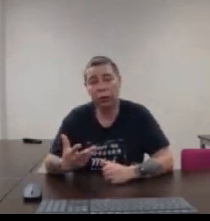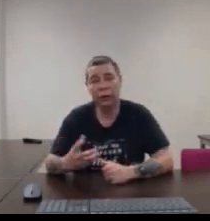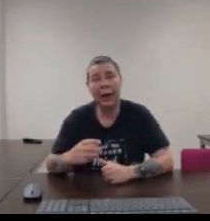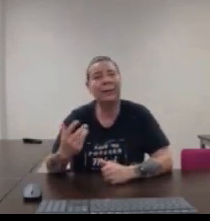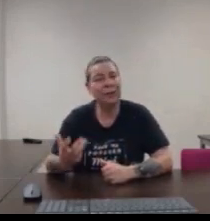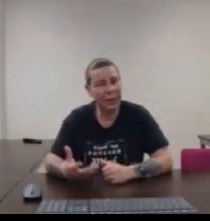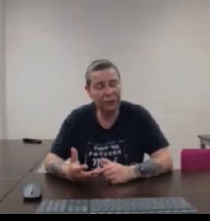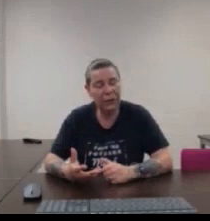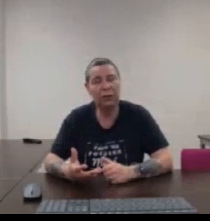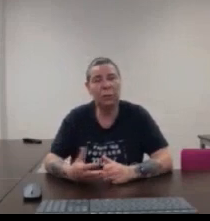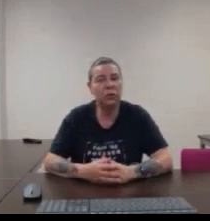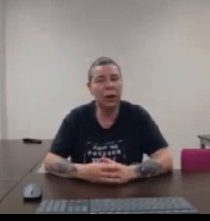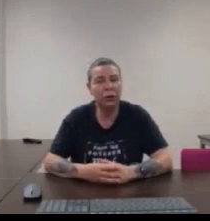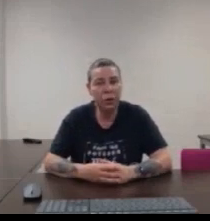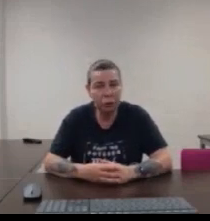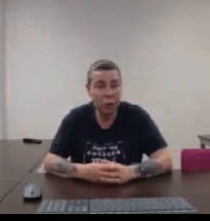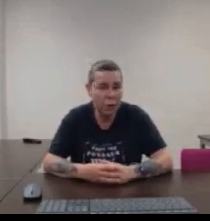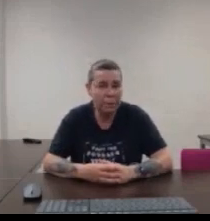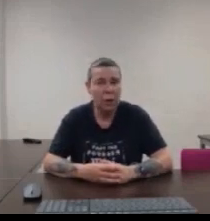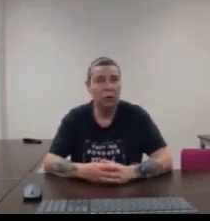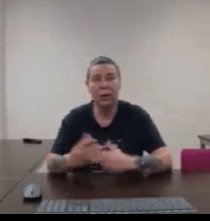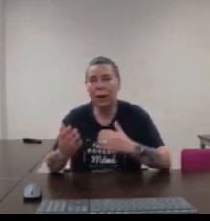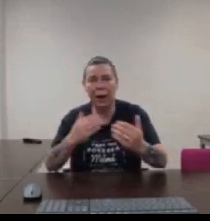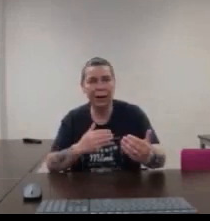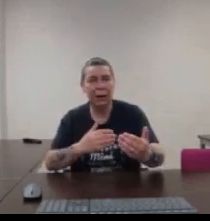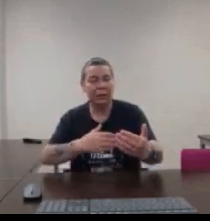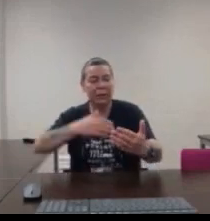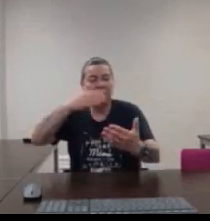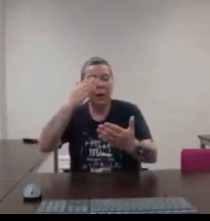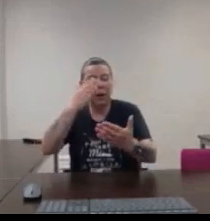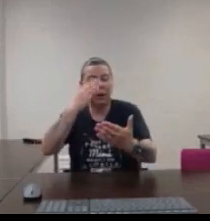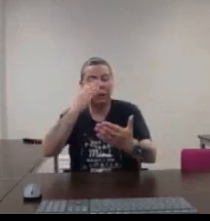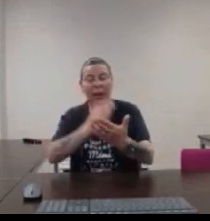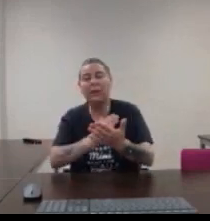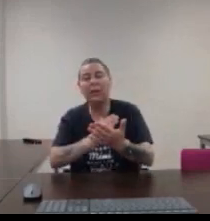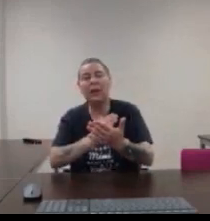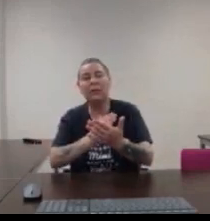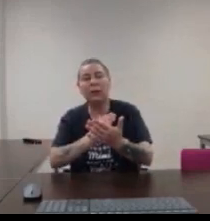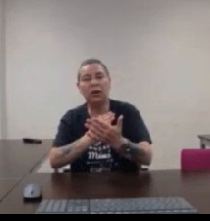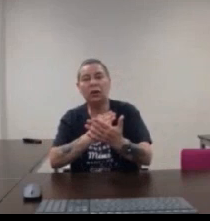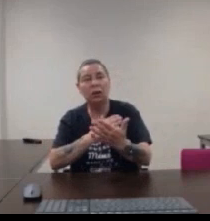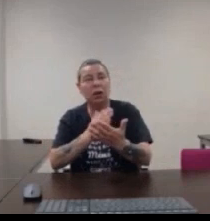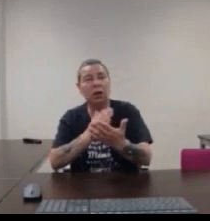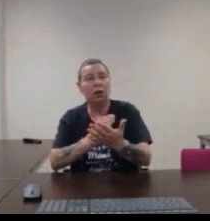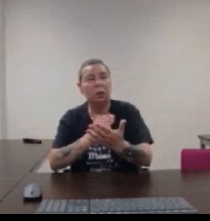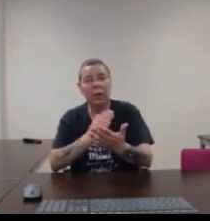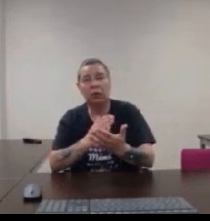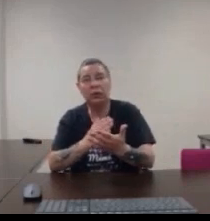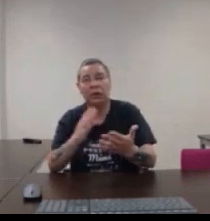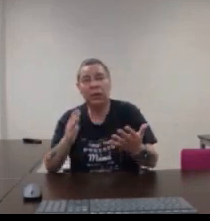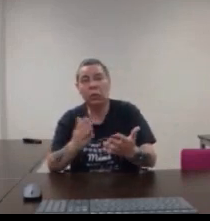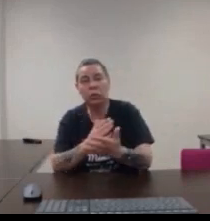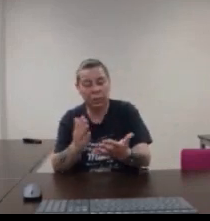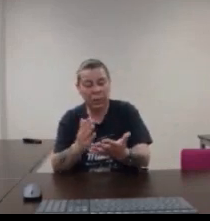avoir une tendance à accélérer le vieillissement naturel de l'œil. Donc là, pareil, ça va pas faire vieillir votre œil